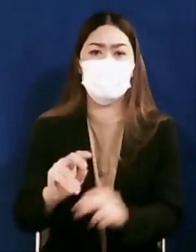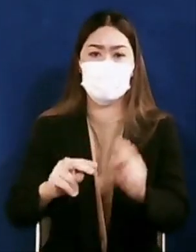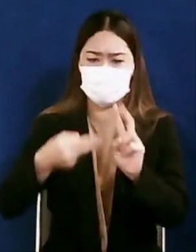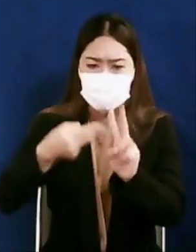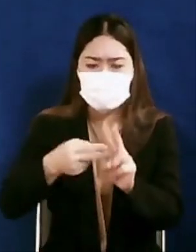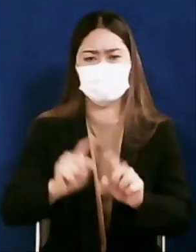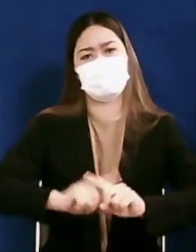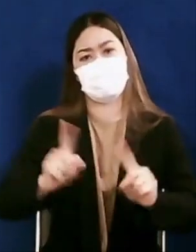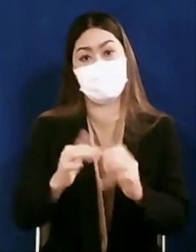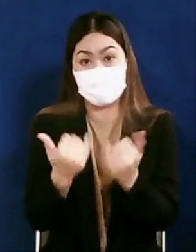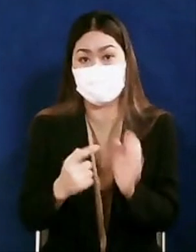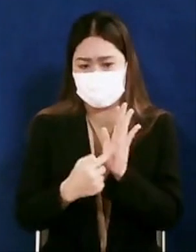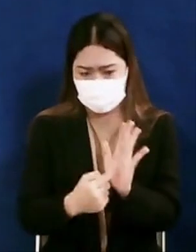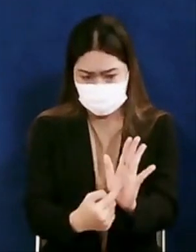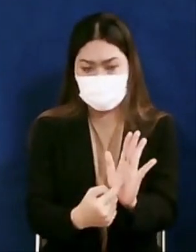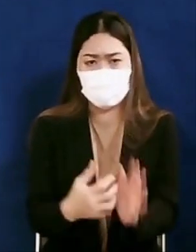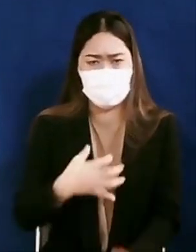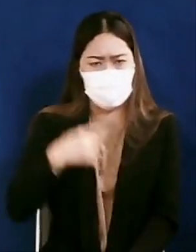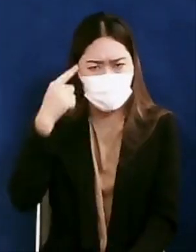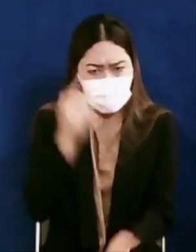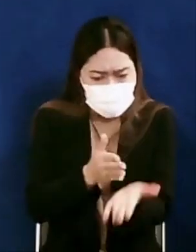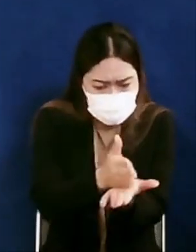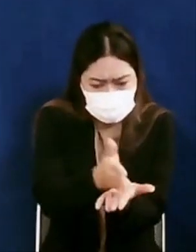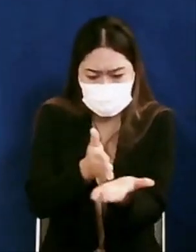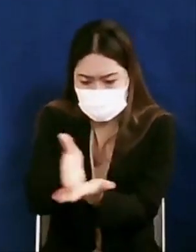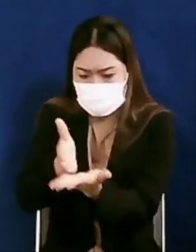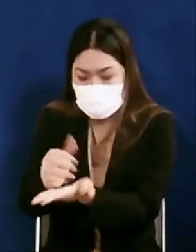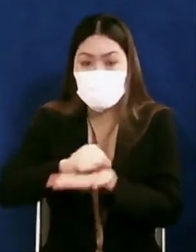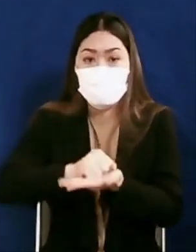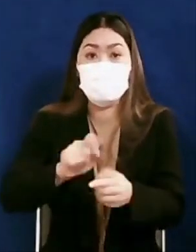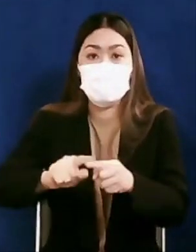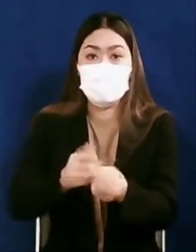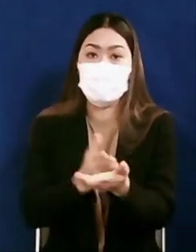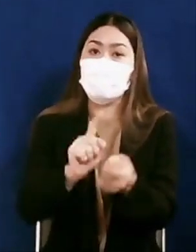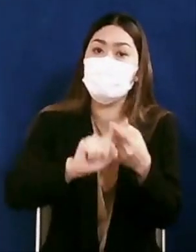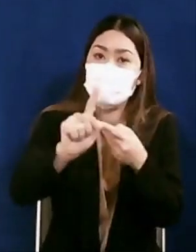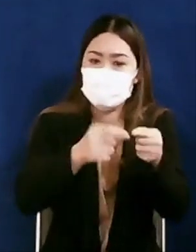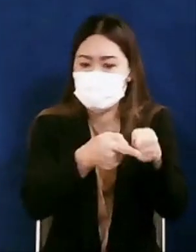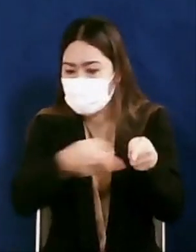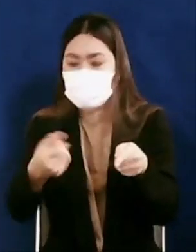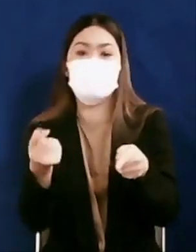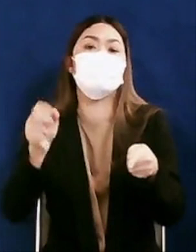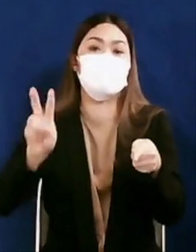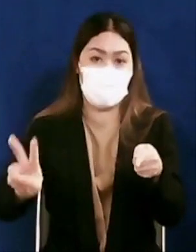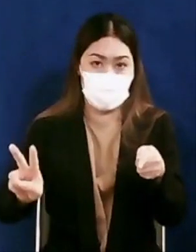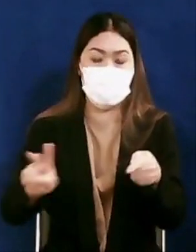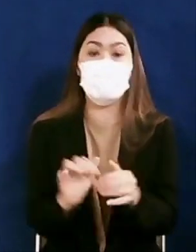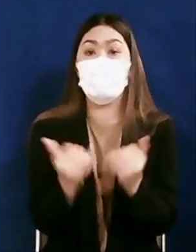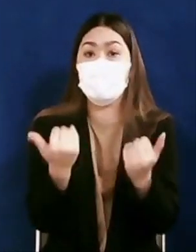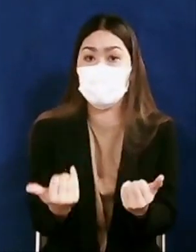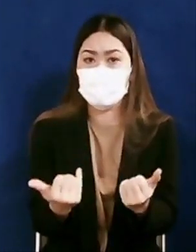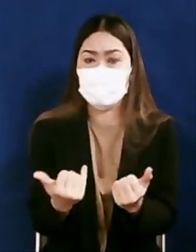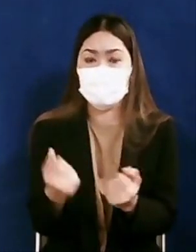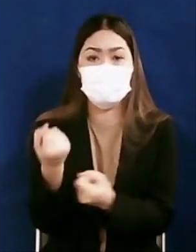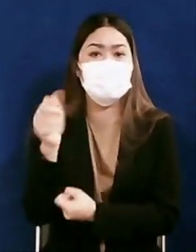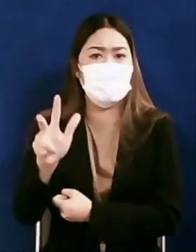26,000 ก็ได้แต่อันนี้เราอยากรู้เป็นรายเขตนะครับเขตสุขภาพตั้งแต่เขต1ถึงเขต12เราเว้นเขต